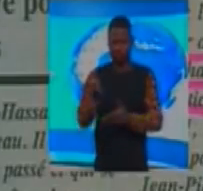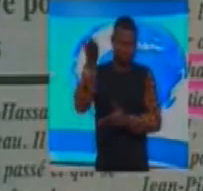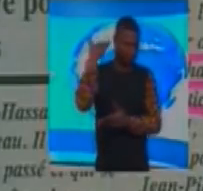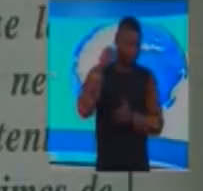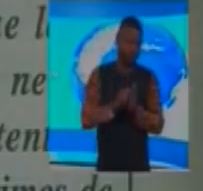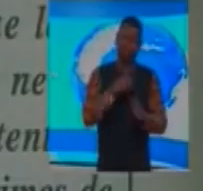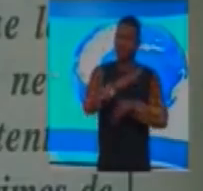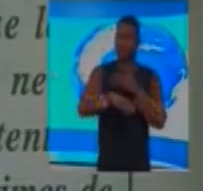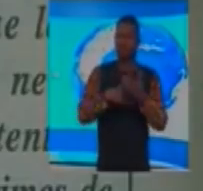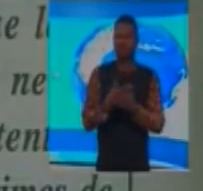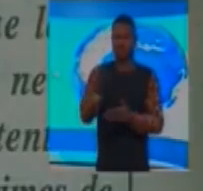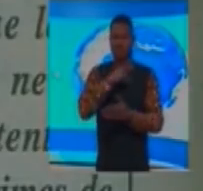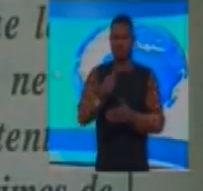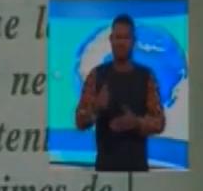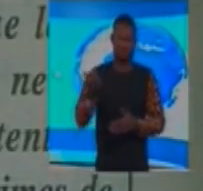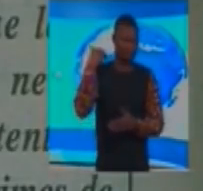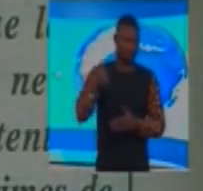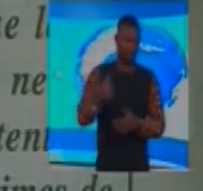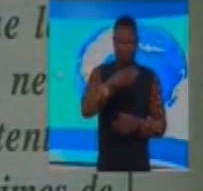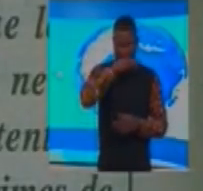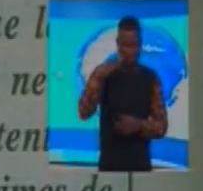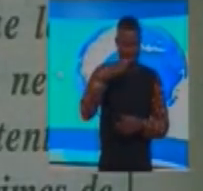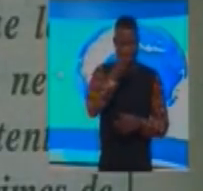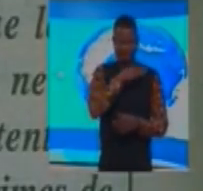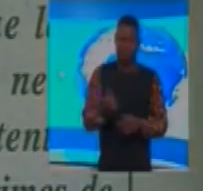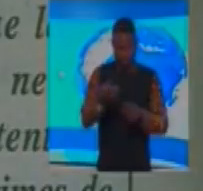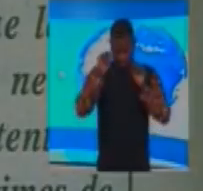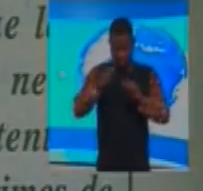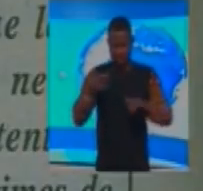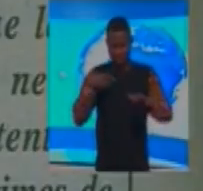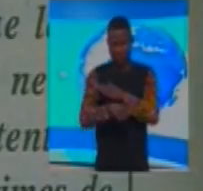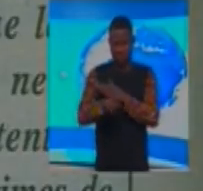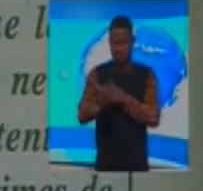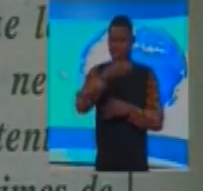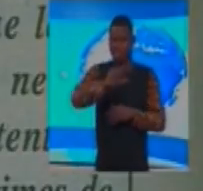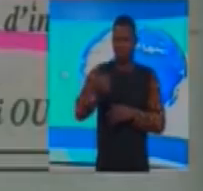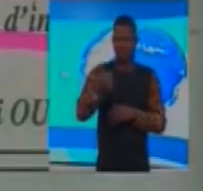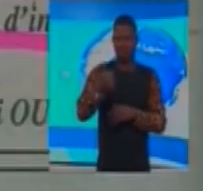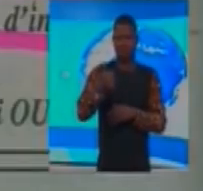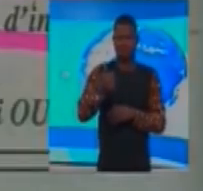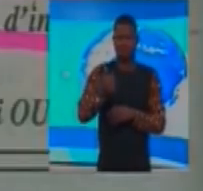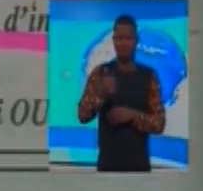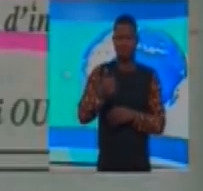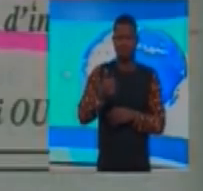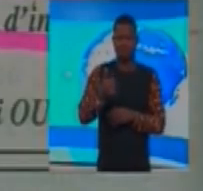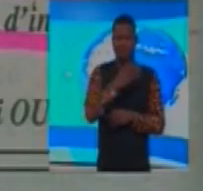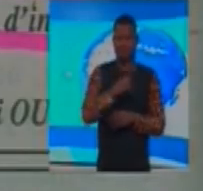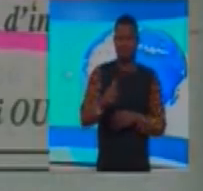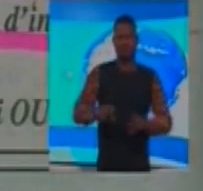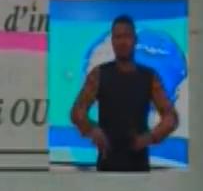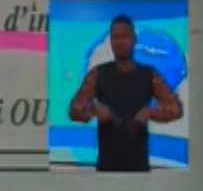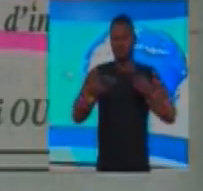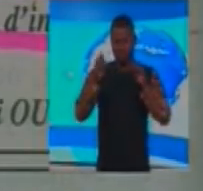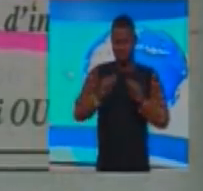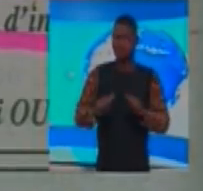deux se sont comportés en hommes forts, allant jusqu'à s'arroger le droit de vie et de mort sur leurs semblables. Et les victimes encore vivantes peuvent se